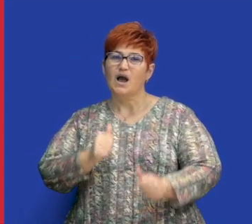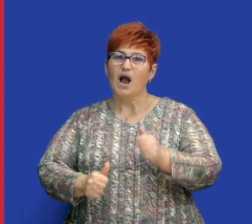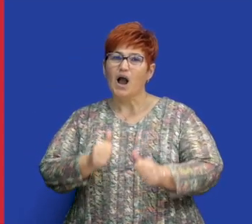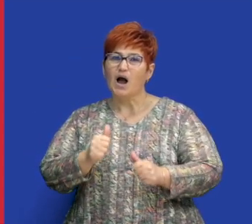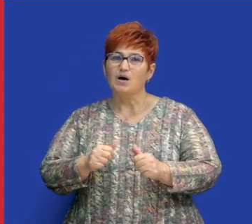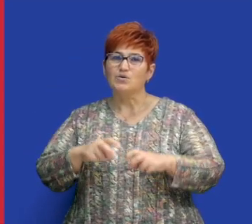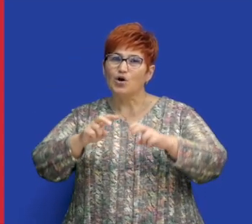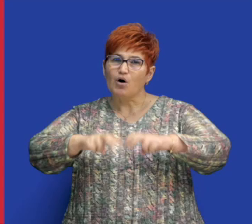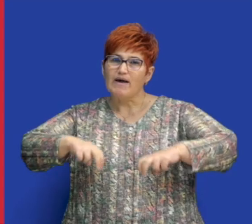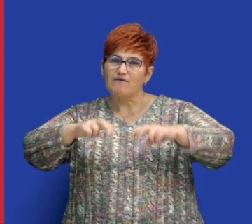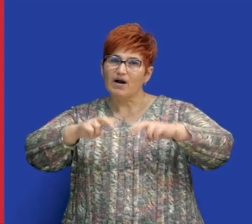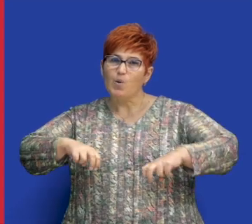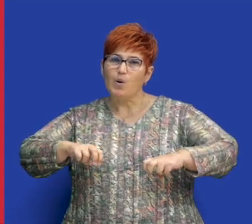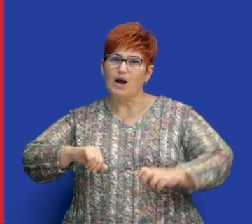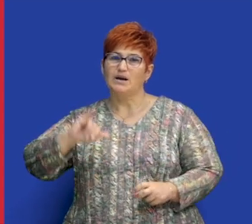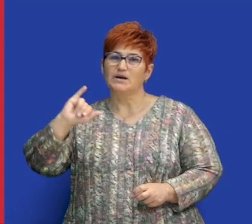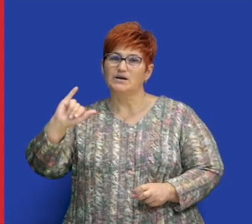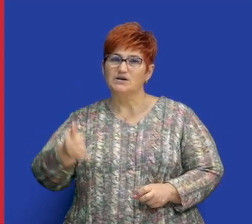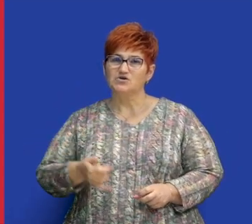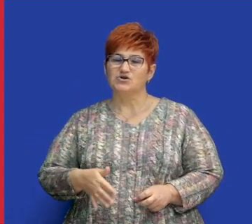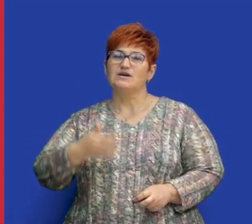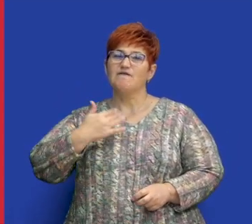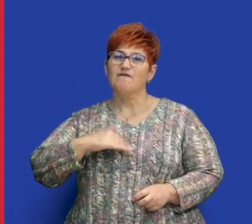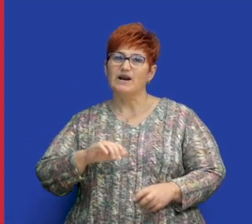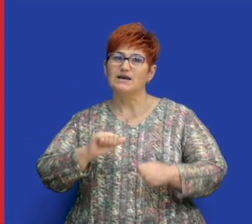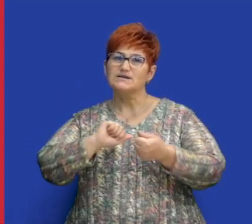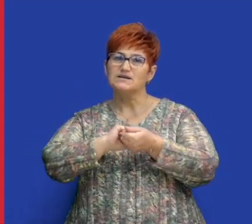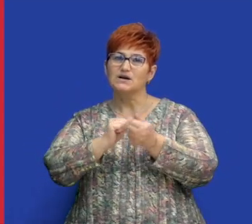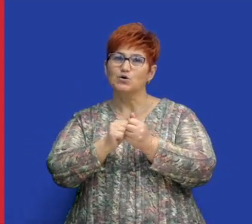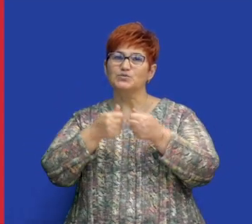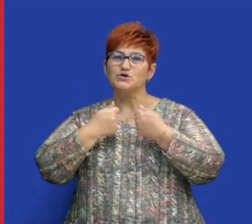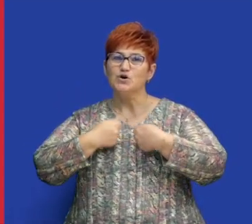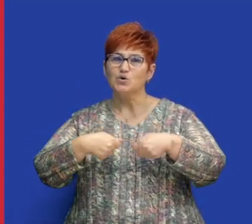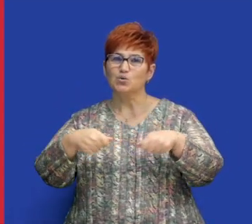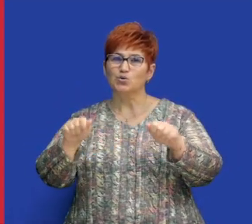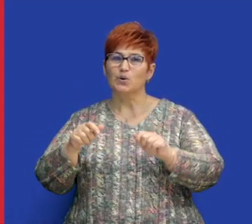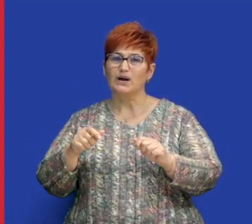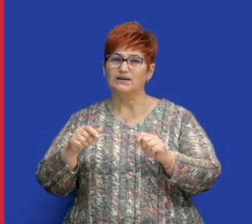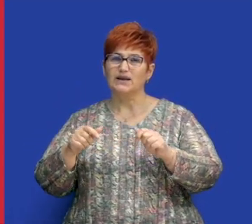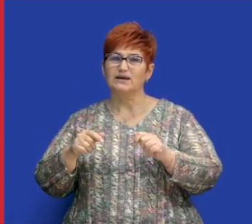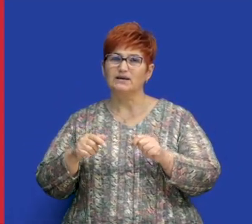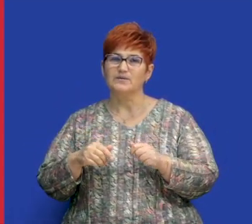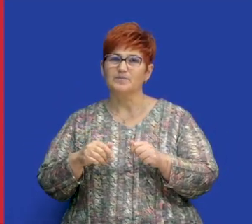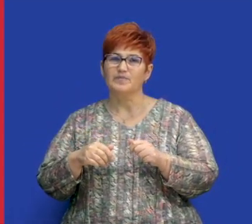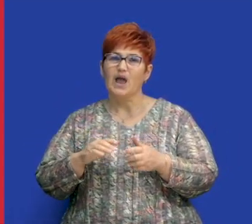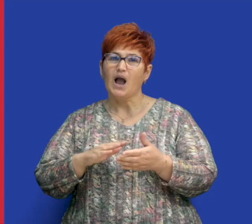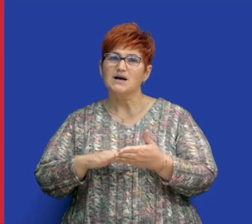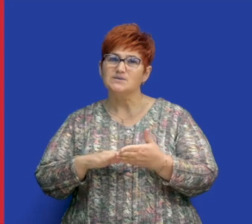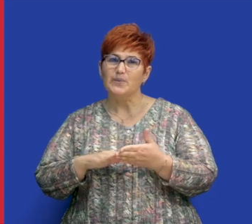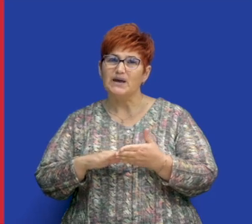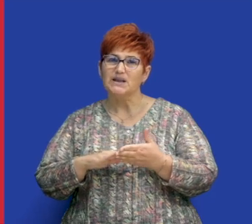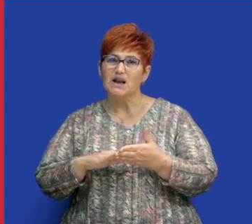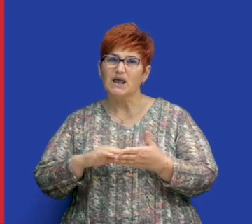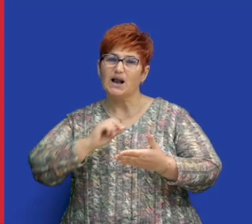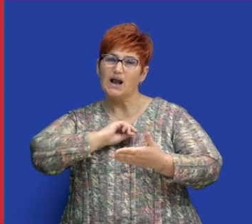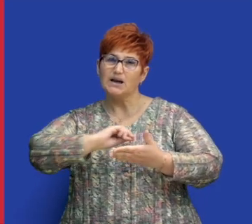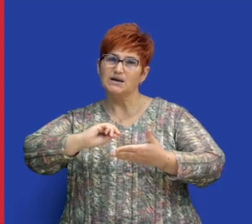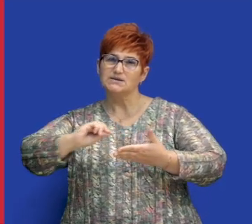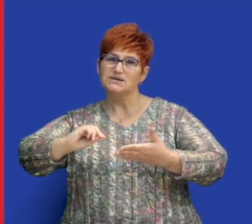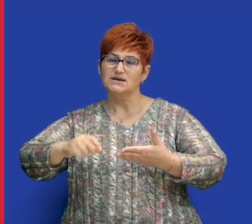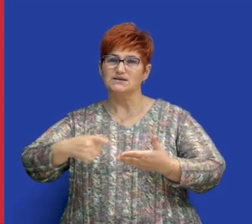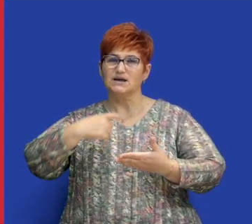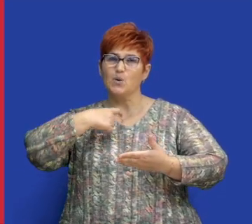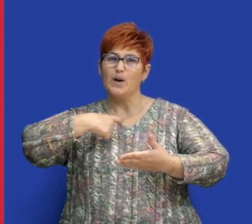kötelező, az ennél elegánsabb, csak kivételes alkalmakkor. Az olasz konyha méltán világhírű. Mindent